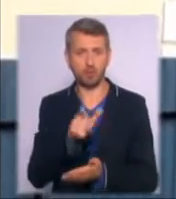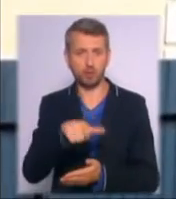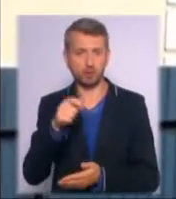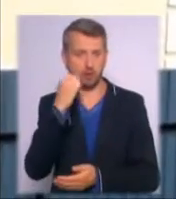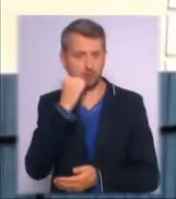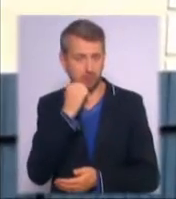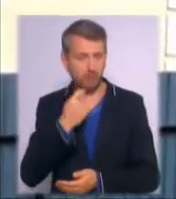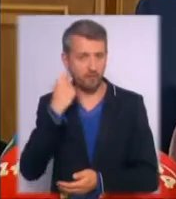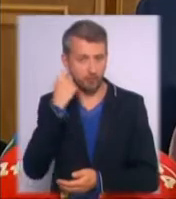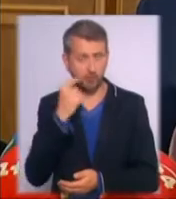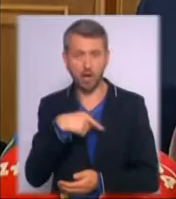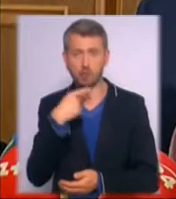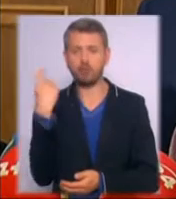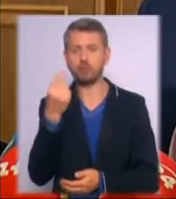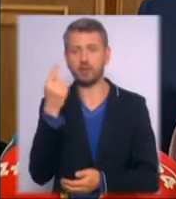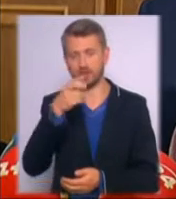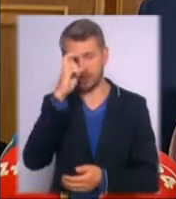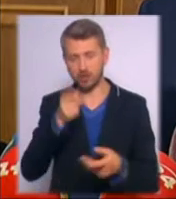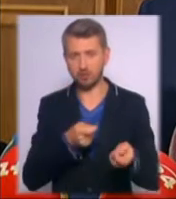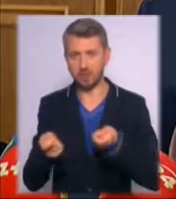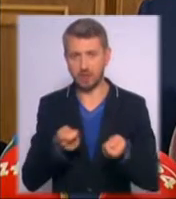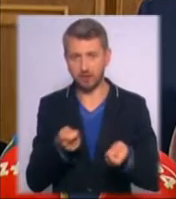обласній держадміністрації. За відсутності систем